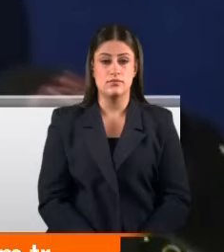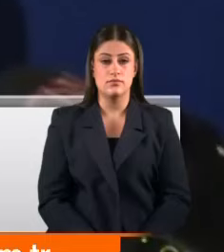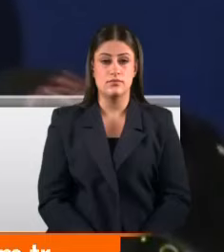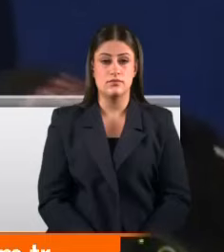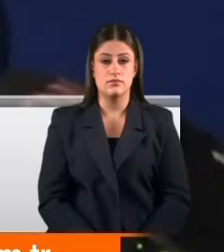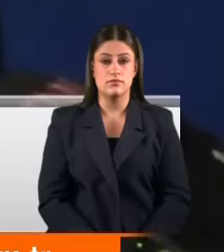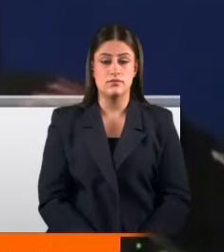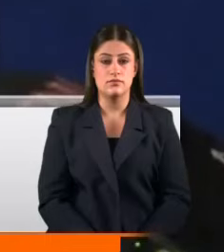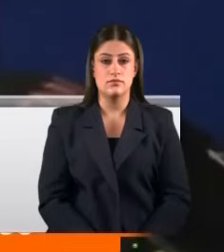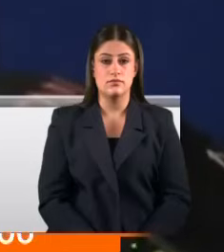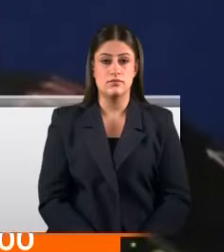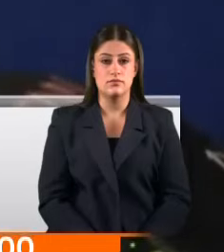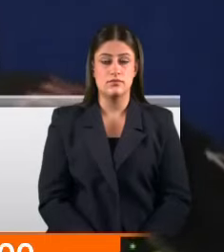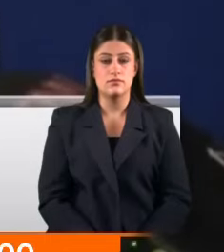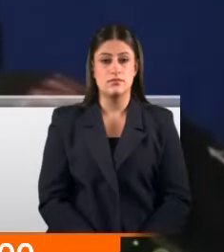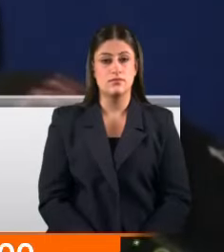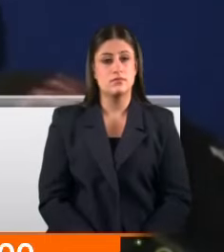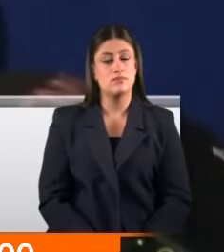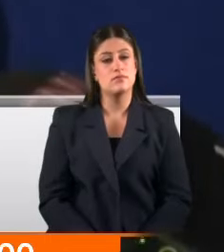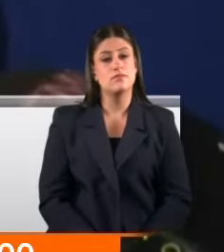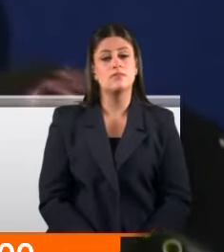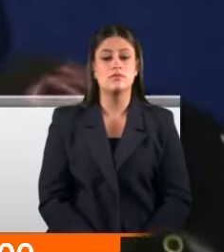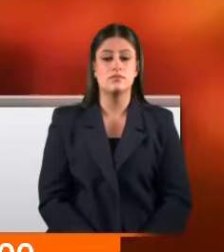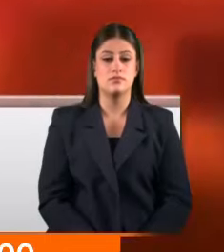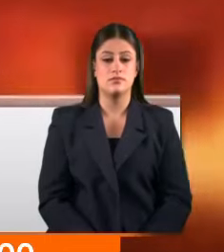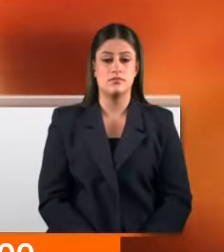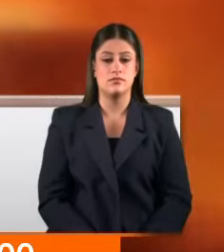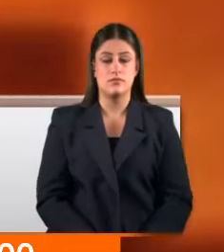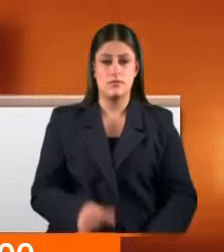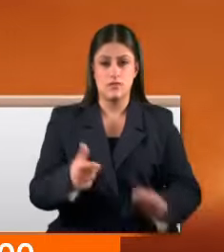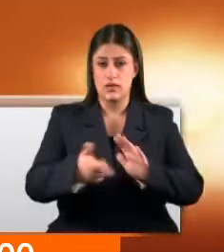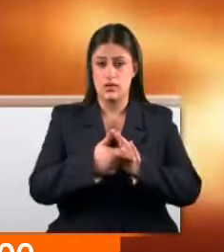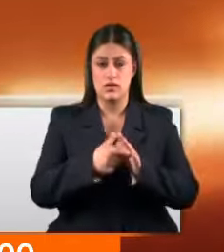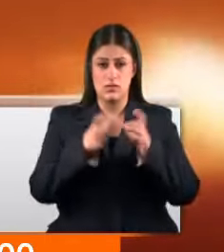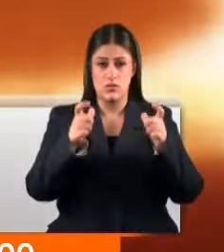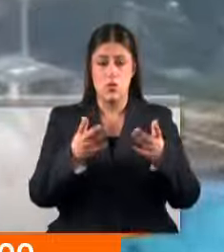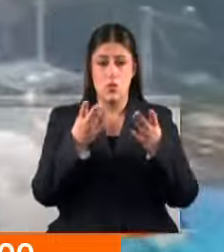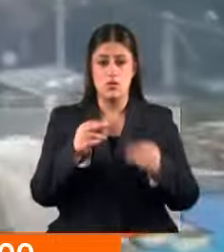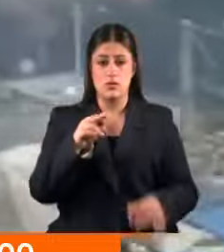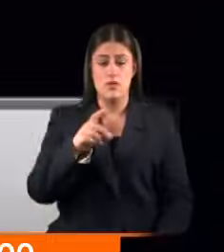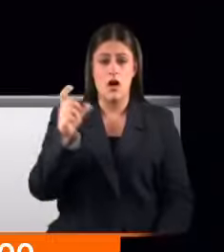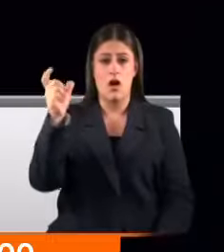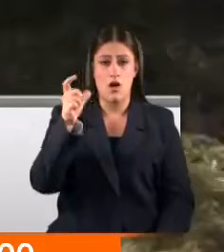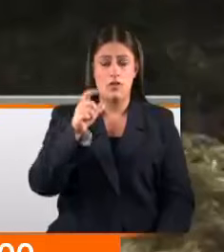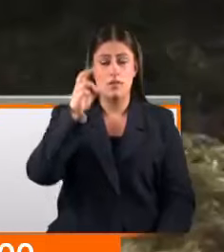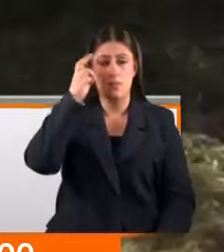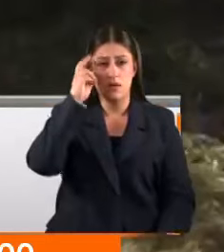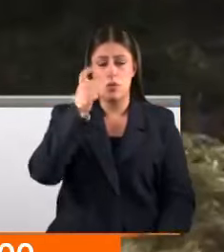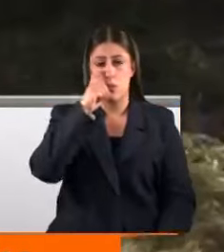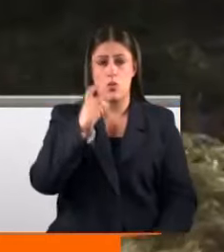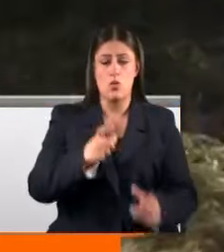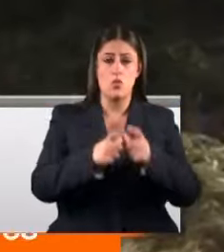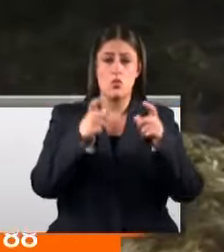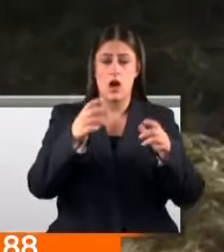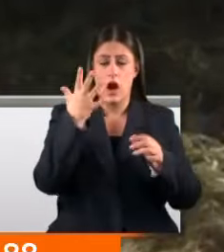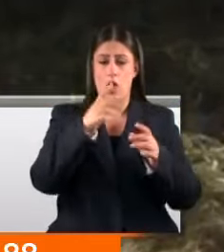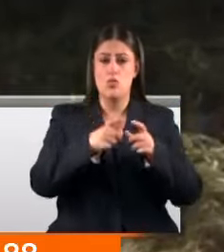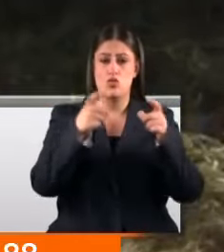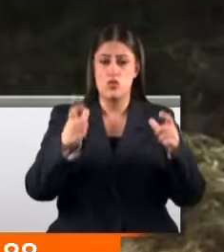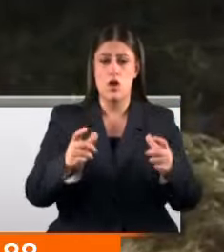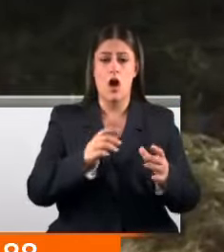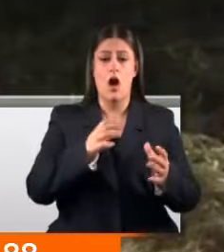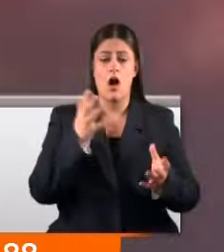Bir çakmak bile yakmayın. İzmir'de olduğu gibi Aydın, Manisa, Bolu ve Karabük'te alevlerle